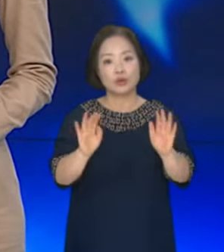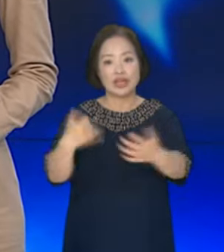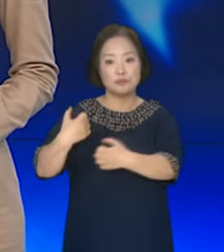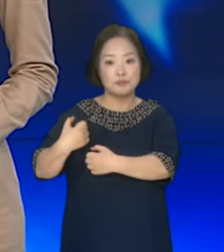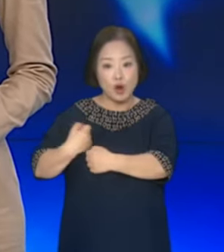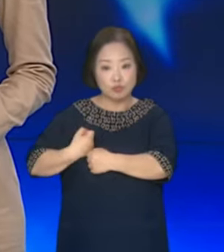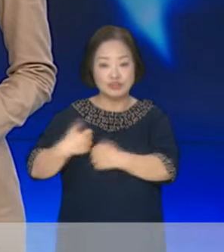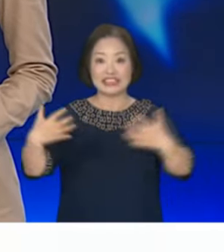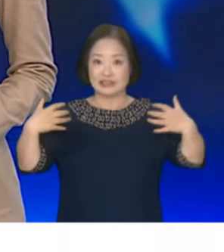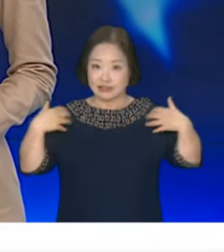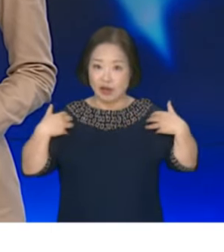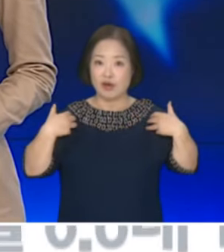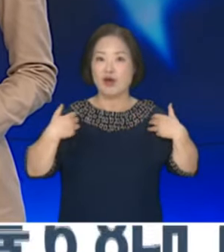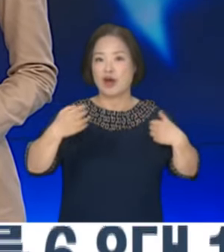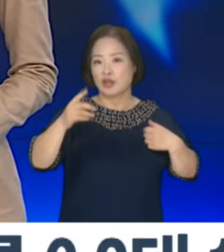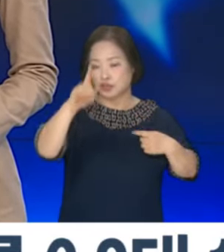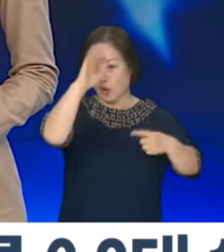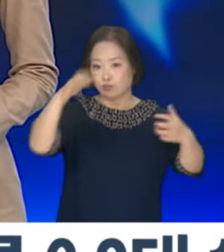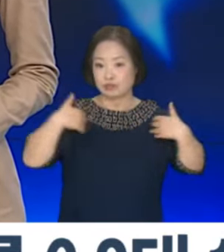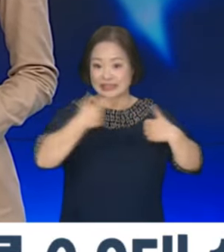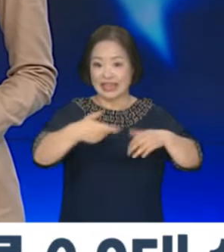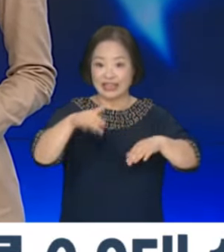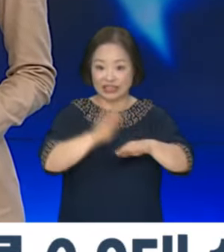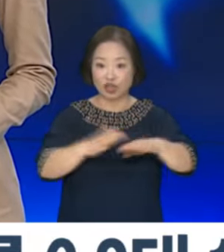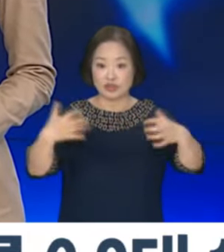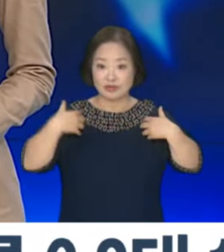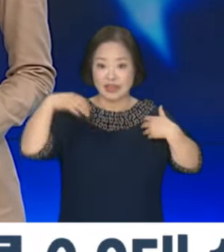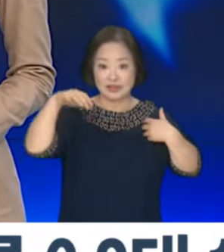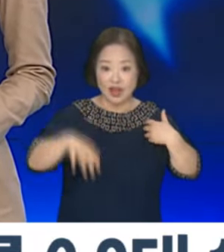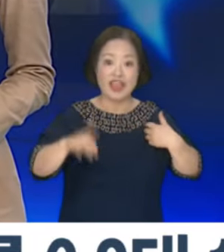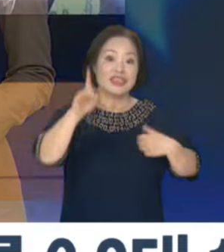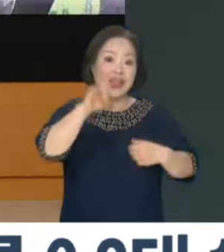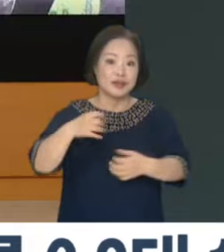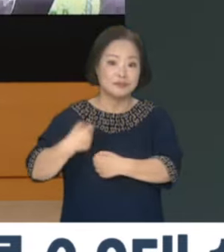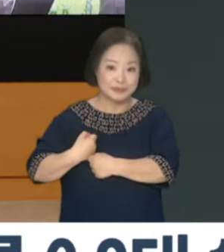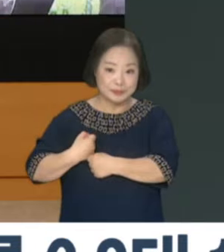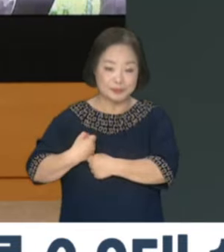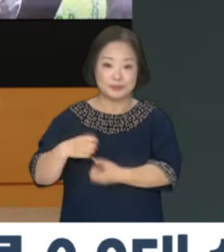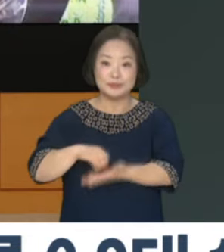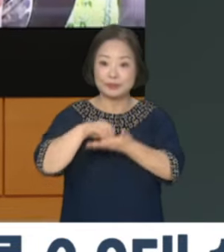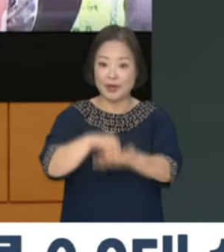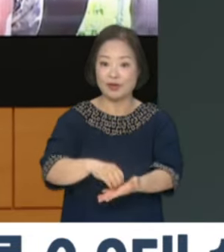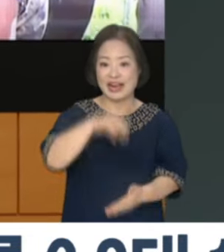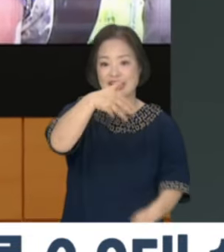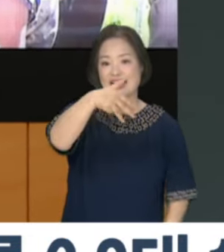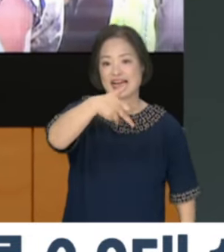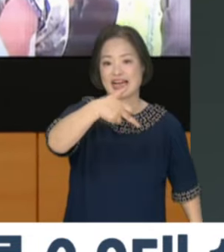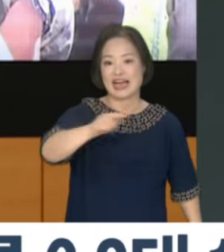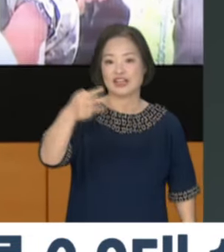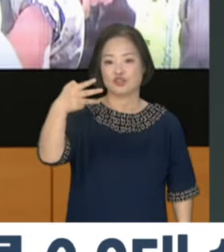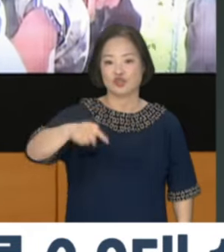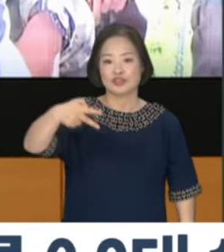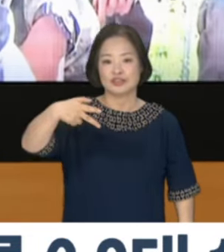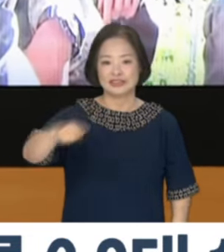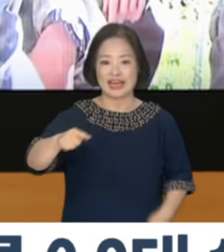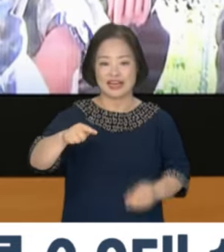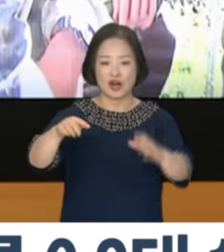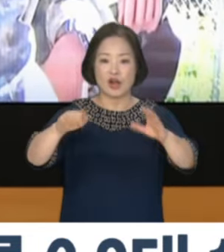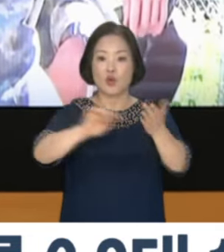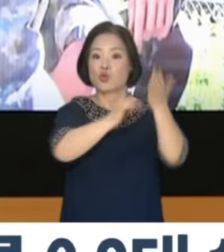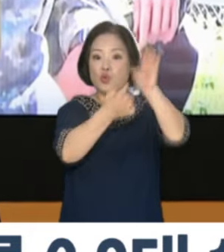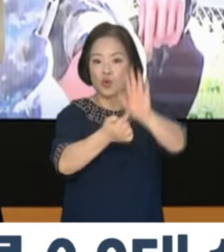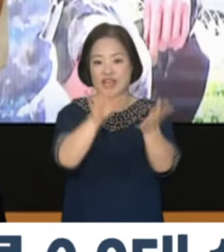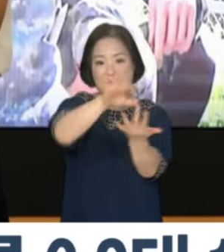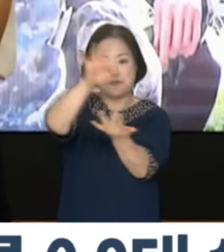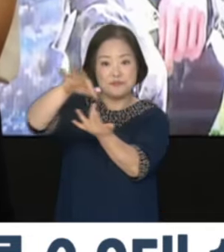병무청은 오늘 정부 대전 청사에서 내년에 입영할 카투사 170명을 전산 추첨으로 공개 선발했다고